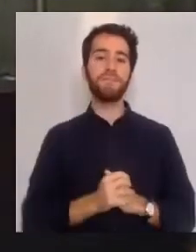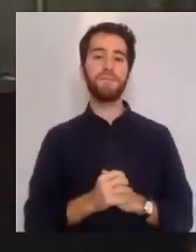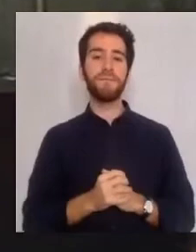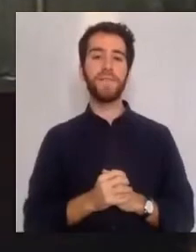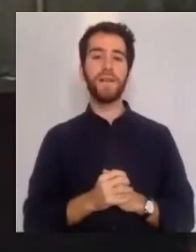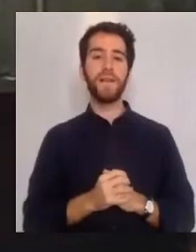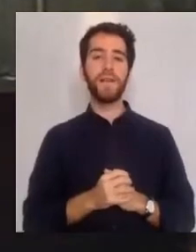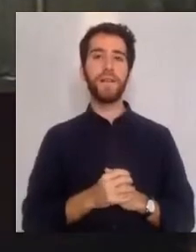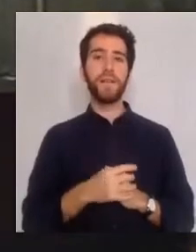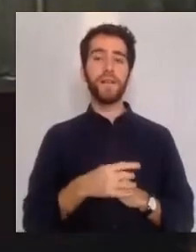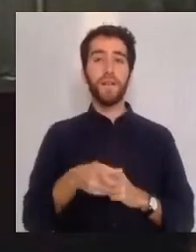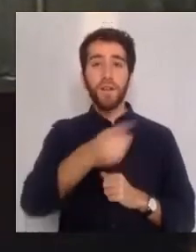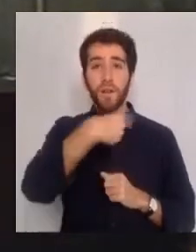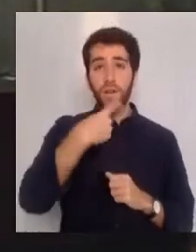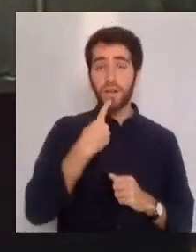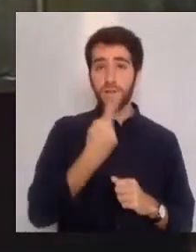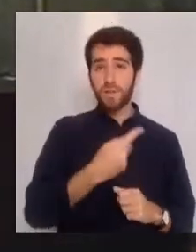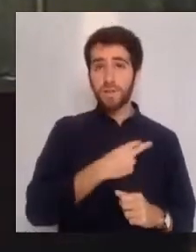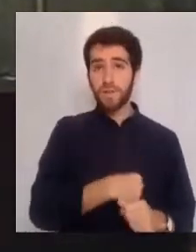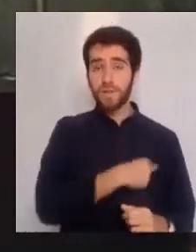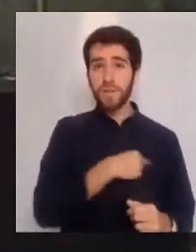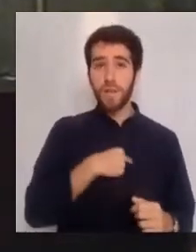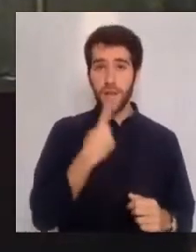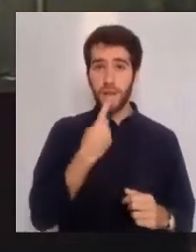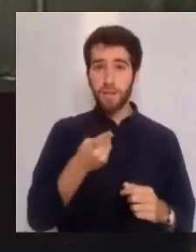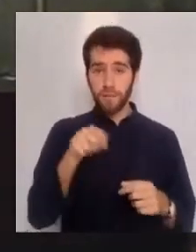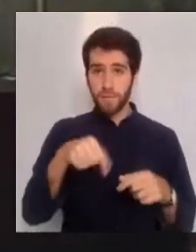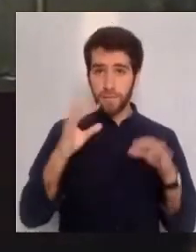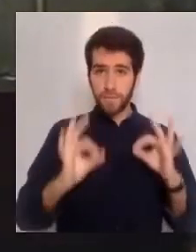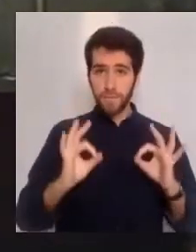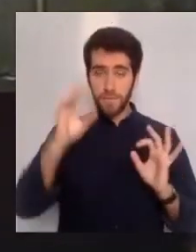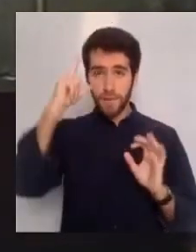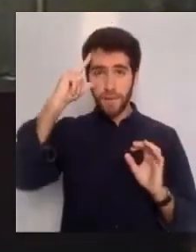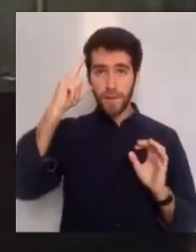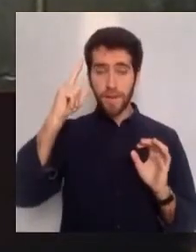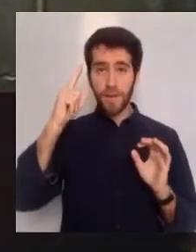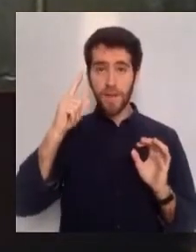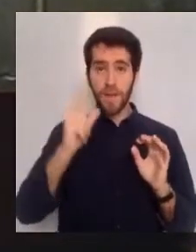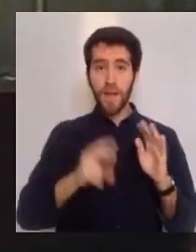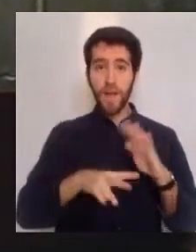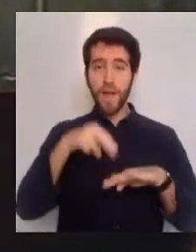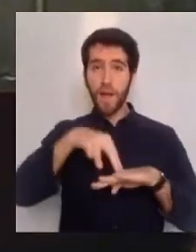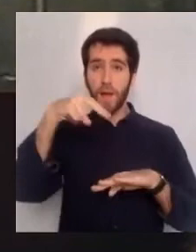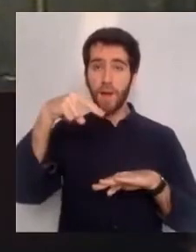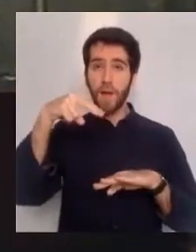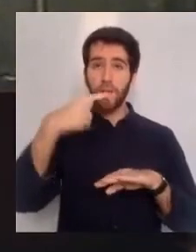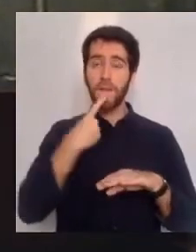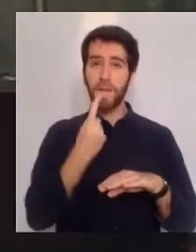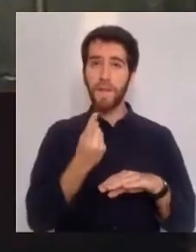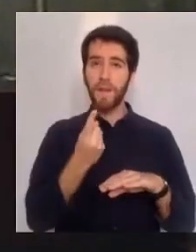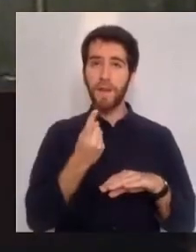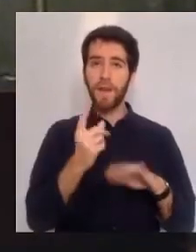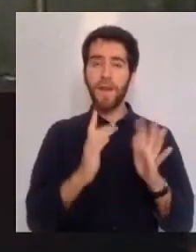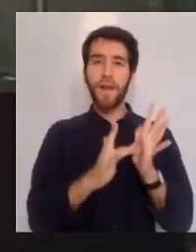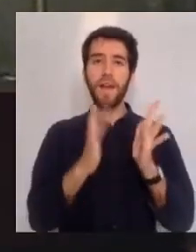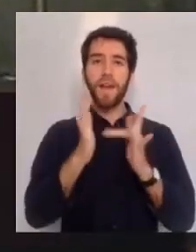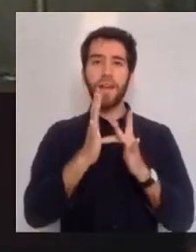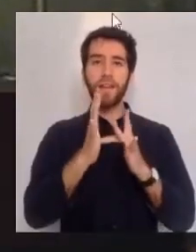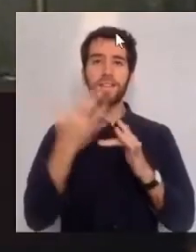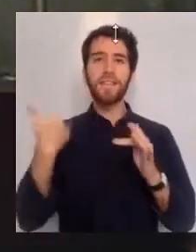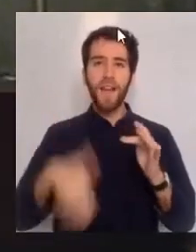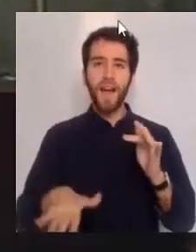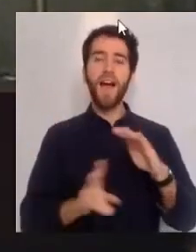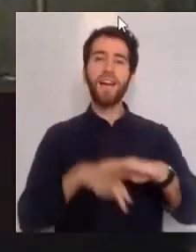Diem als cristians, especialment en un dia com aquest, de Pasqua de Resurrecció, Crist ha